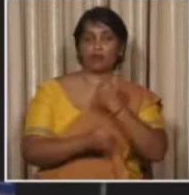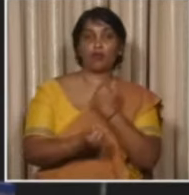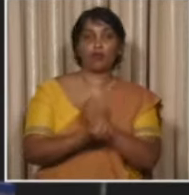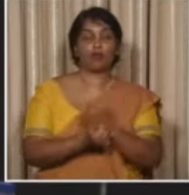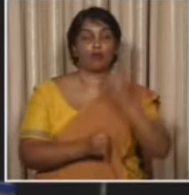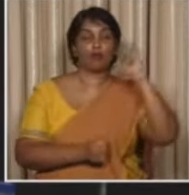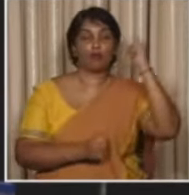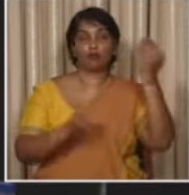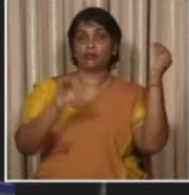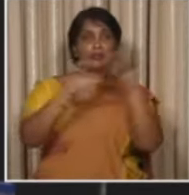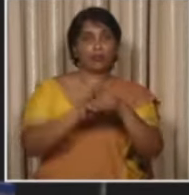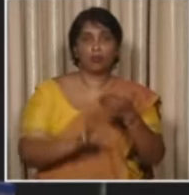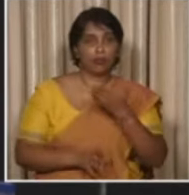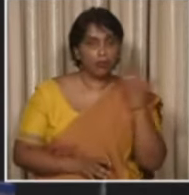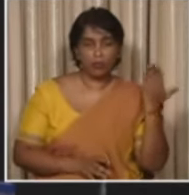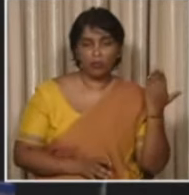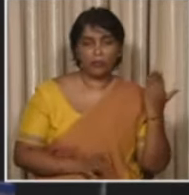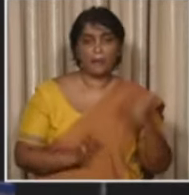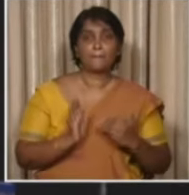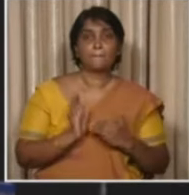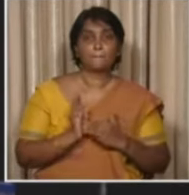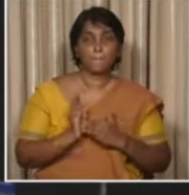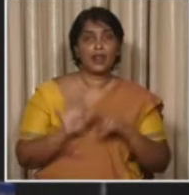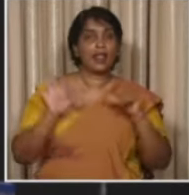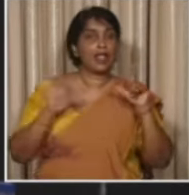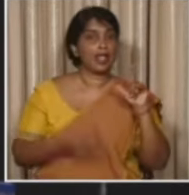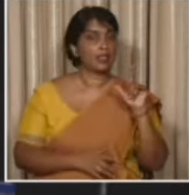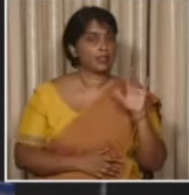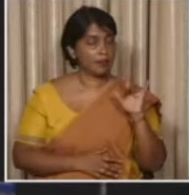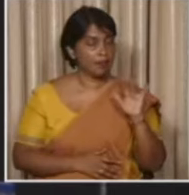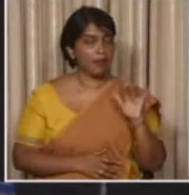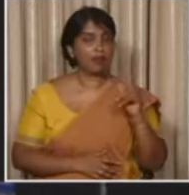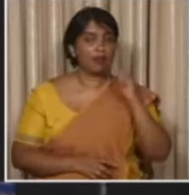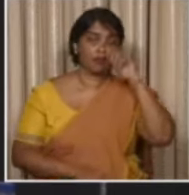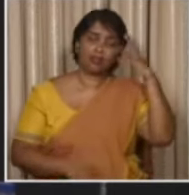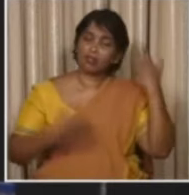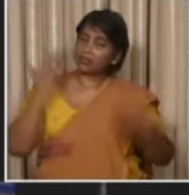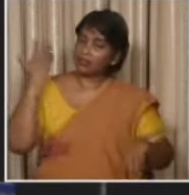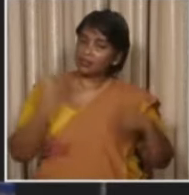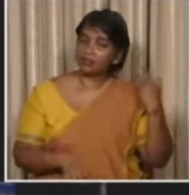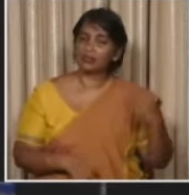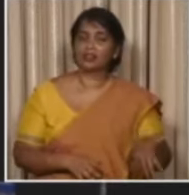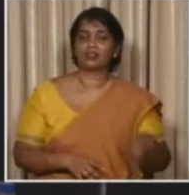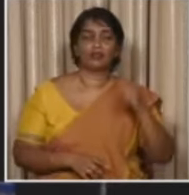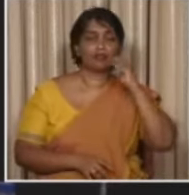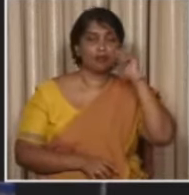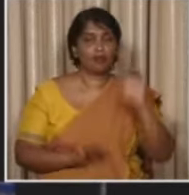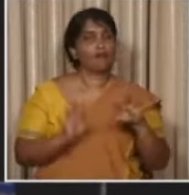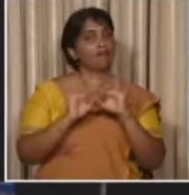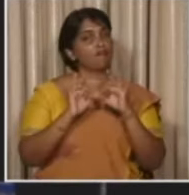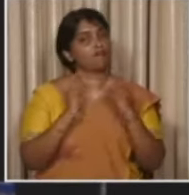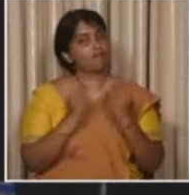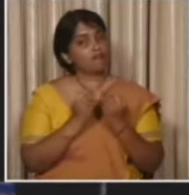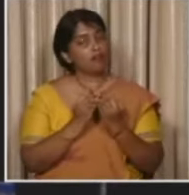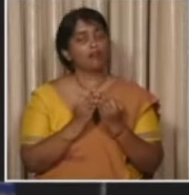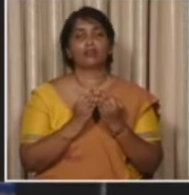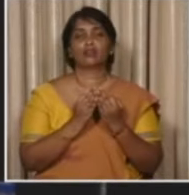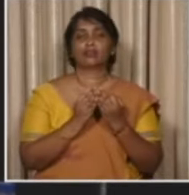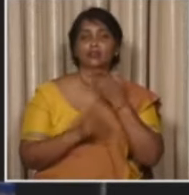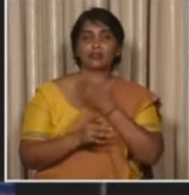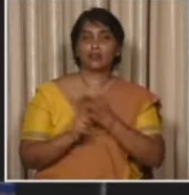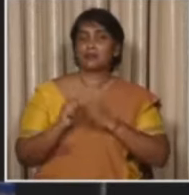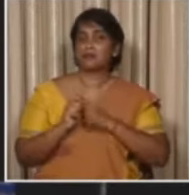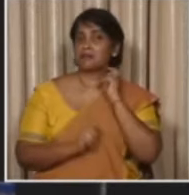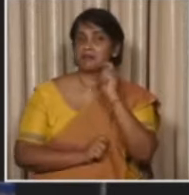තියන්න පුළුවන්. මිලියන 75ක් මිනිස්සු මැරිලා ඒ මැරිච්ච මිනිස්සුගේ පවුල් වලට මේ මිනිහා එක ගෙවලත්